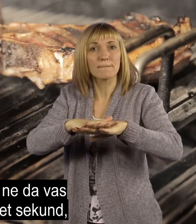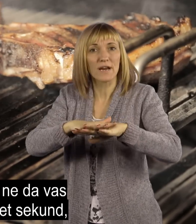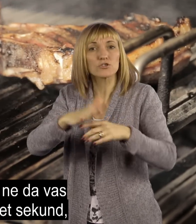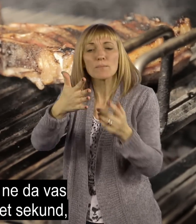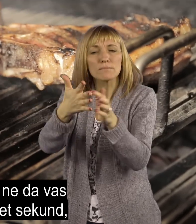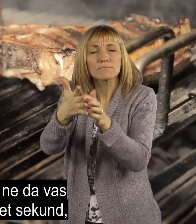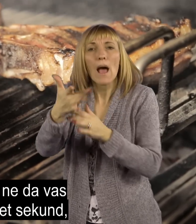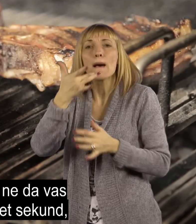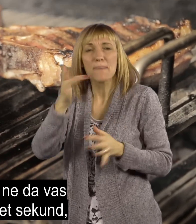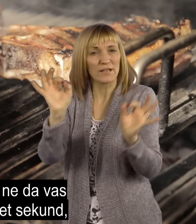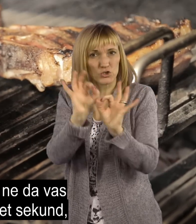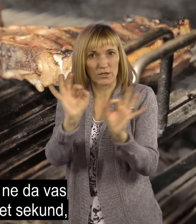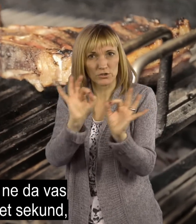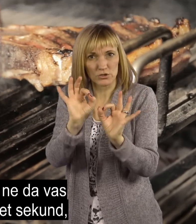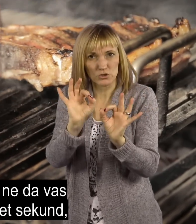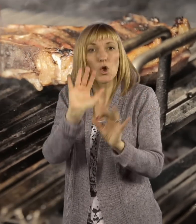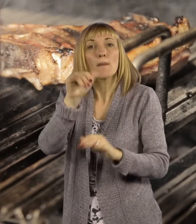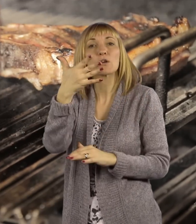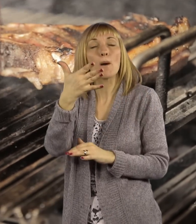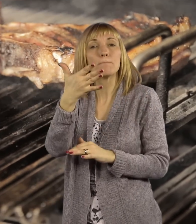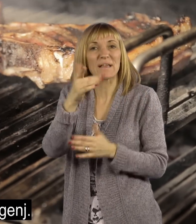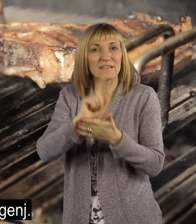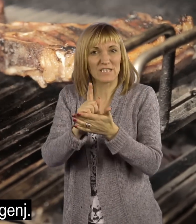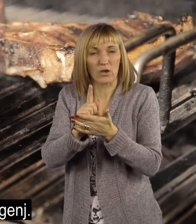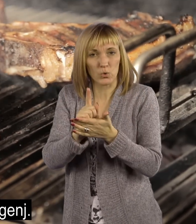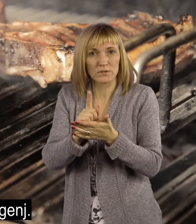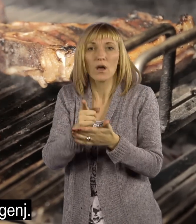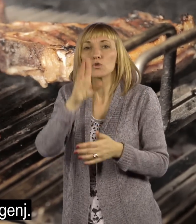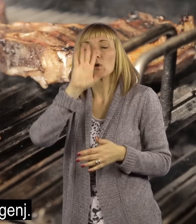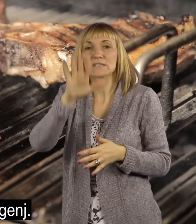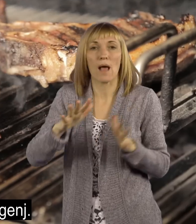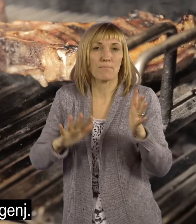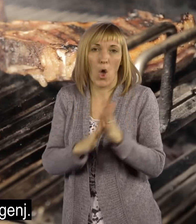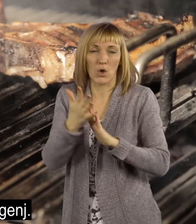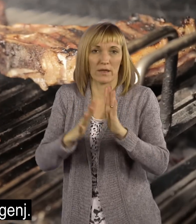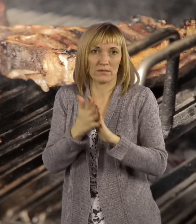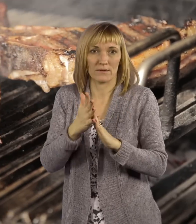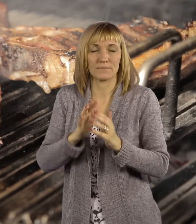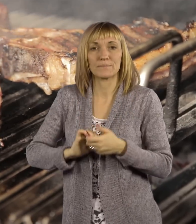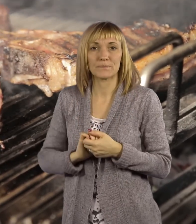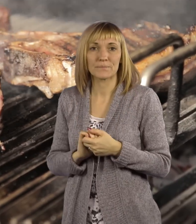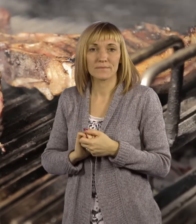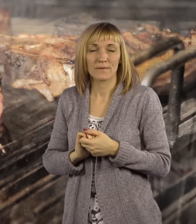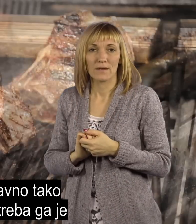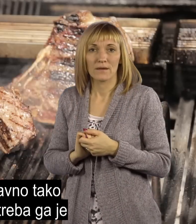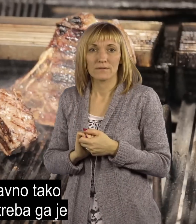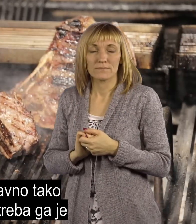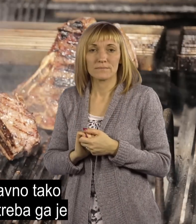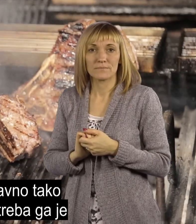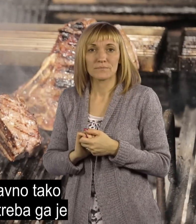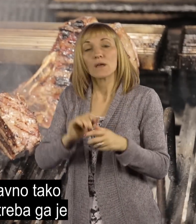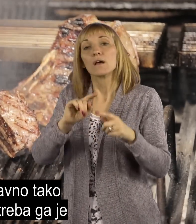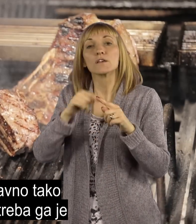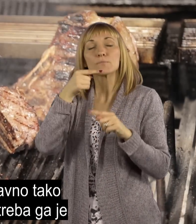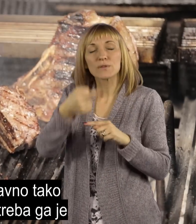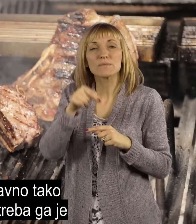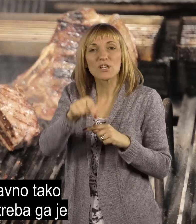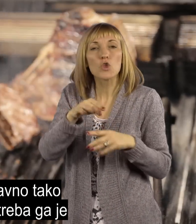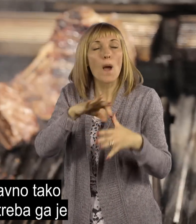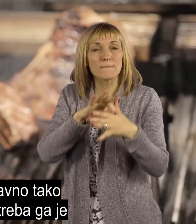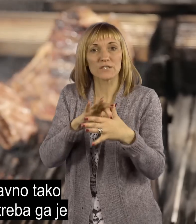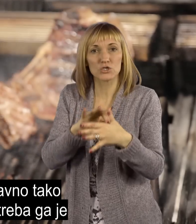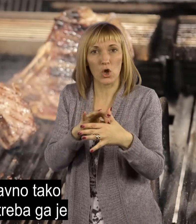vas začne roka peči, več kot 5 sekund, imate preslabi ogenj. In potem se to